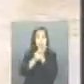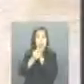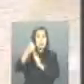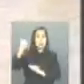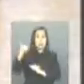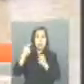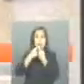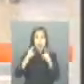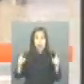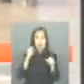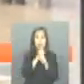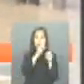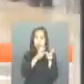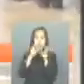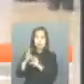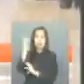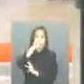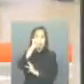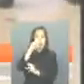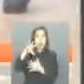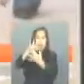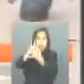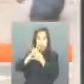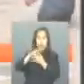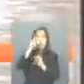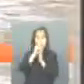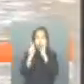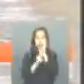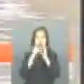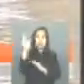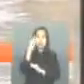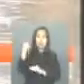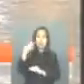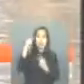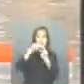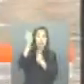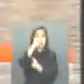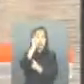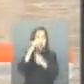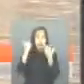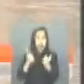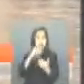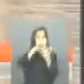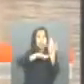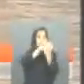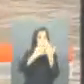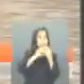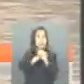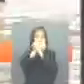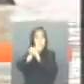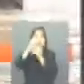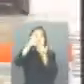ยังไม่มีกลไกที่จะนำกฎหมายเหล่านี้มาใช้ให้เกิดประโยชน์อย่างเต็มประสิทธิภาพทำให้ทั้งแผนการรับมือและการฟื้น